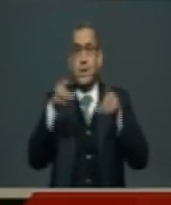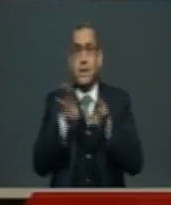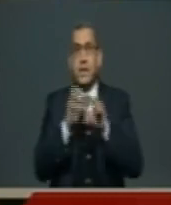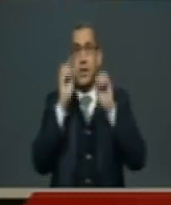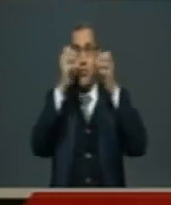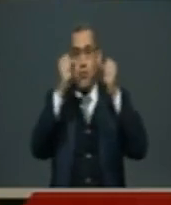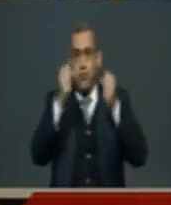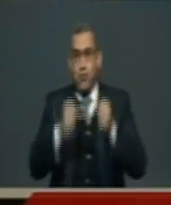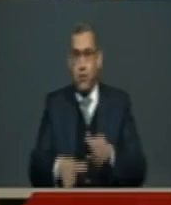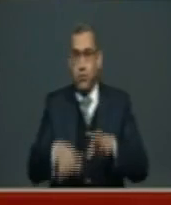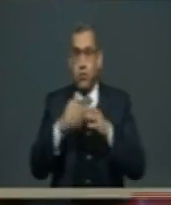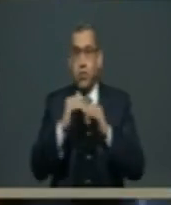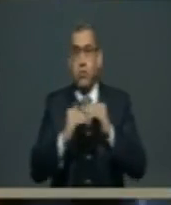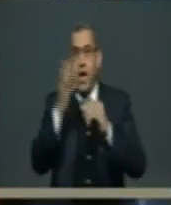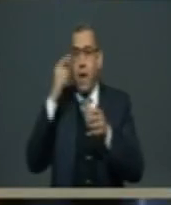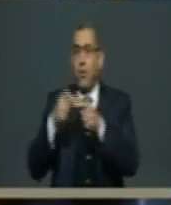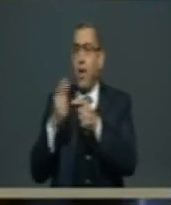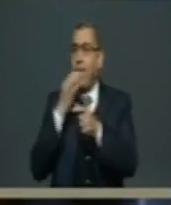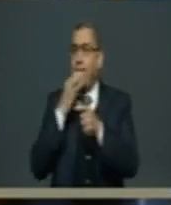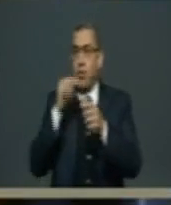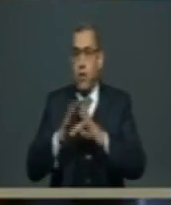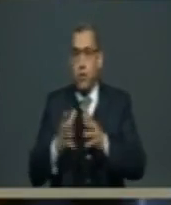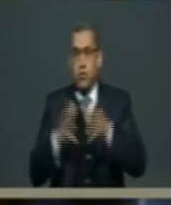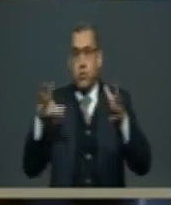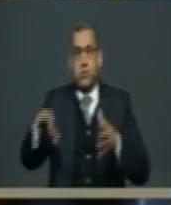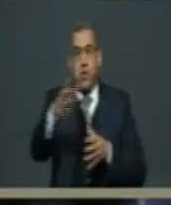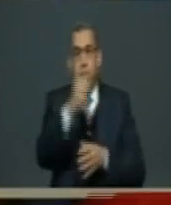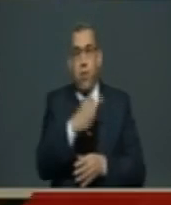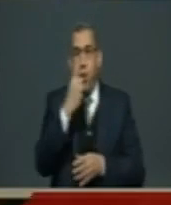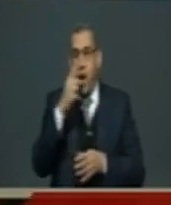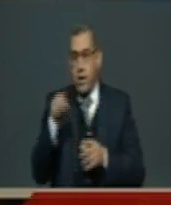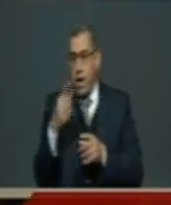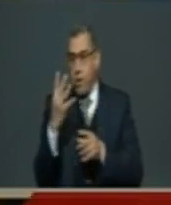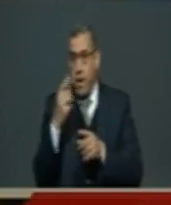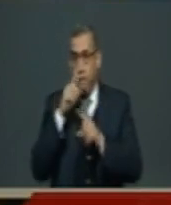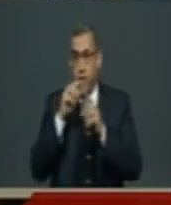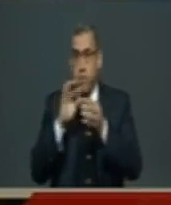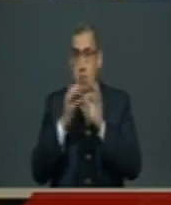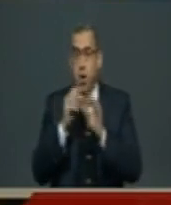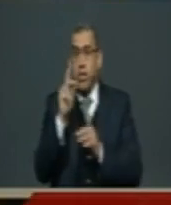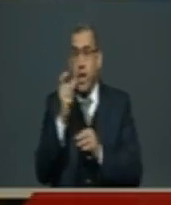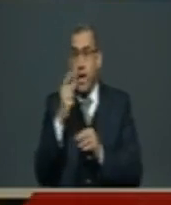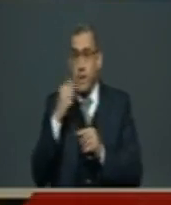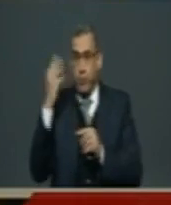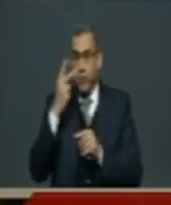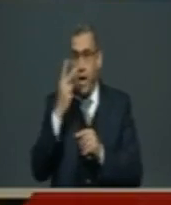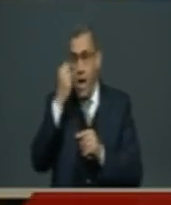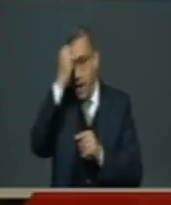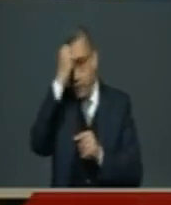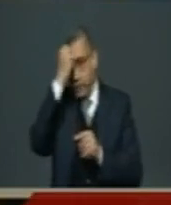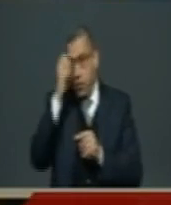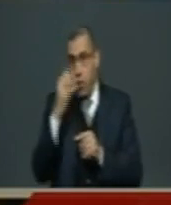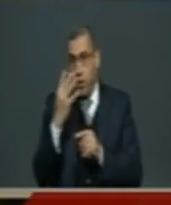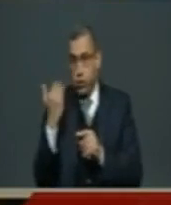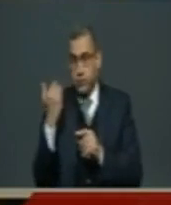زيادة الساعات التخزينية من 1.4 مليون طن، وإحنا كنا في 2014،